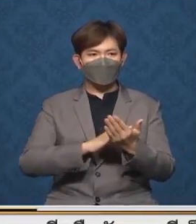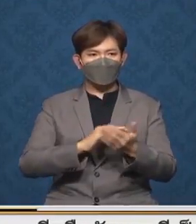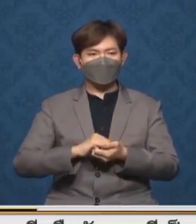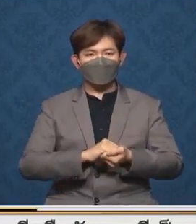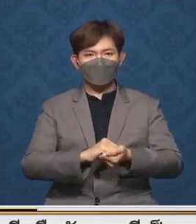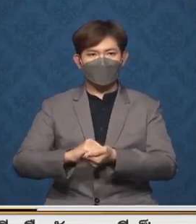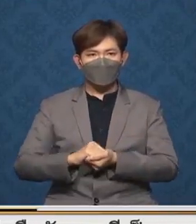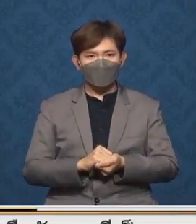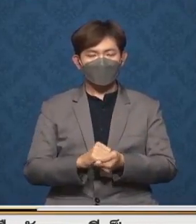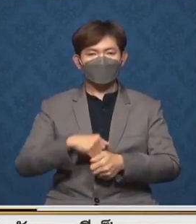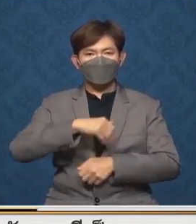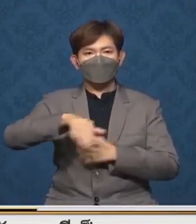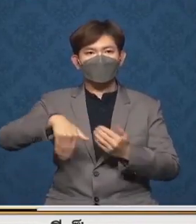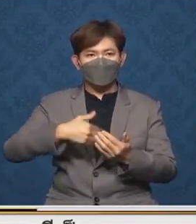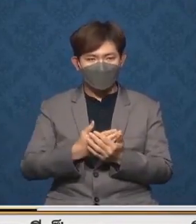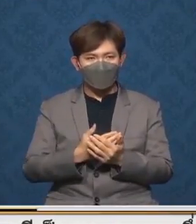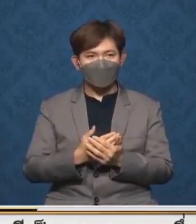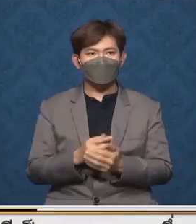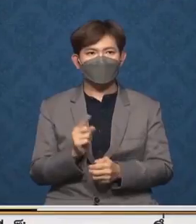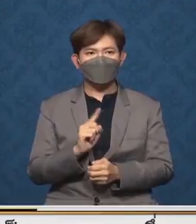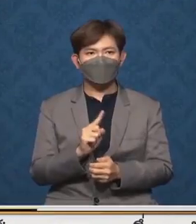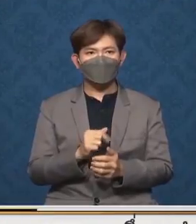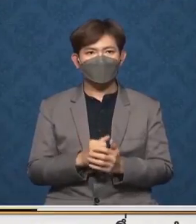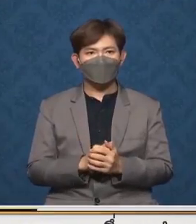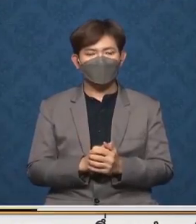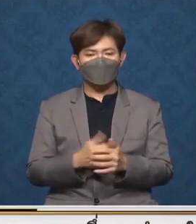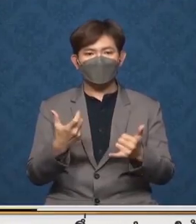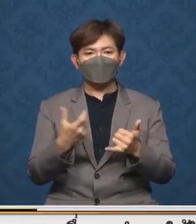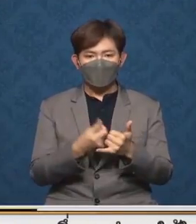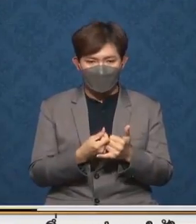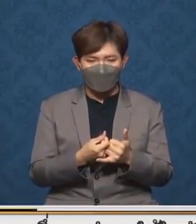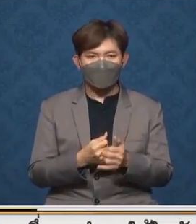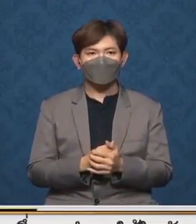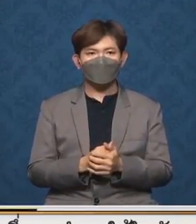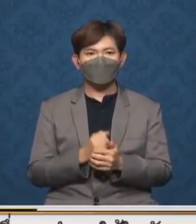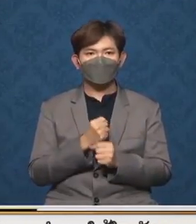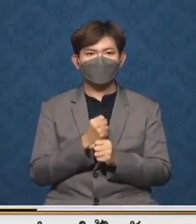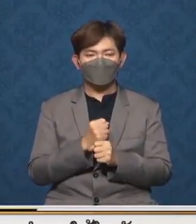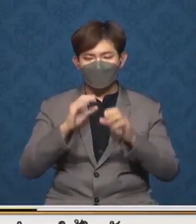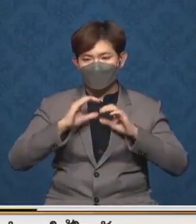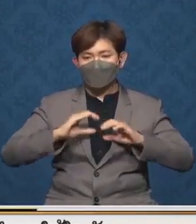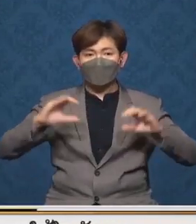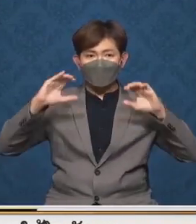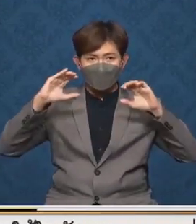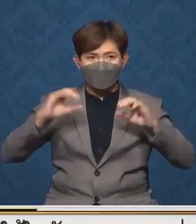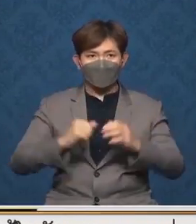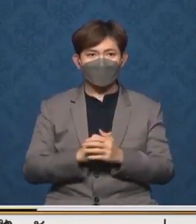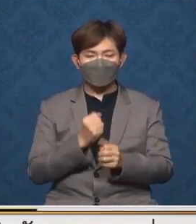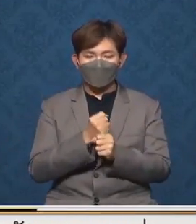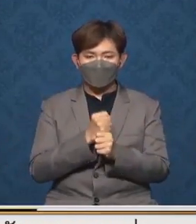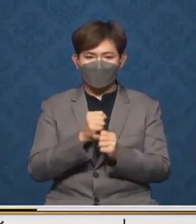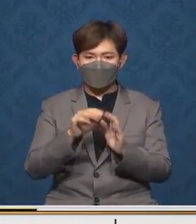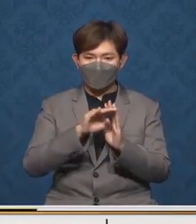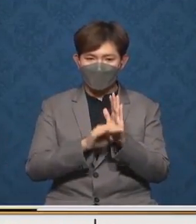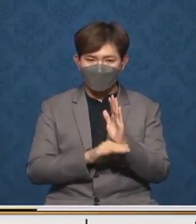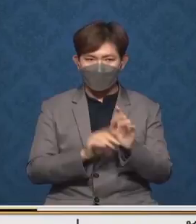ร่วมมือของทุกคนนะครับด้วยวัคซีนด้วยการมหาสารการของรัฐบาลมีมาตรการต่างๆ